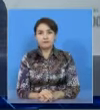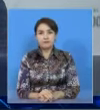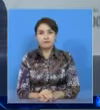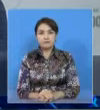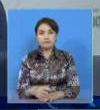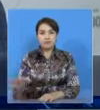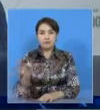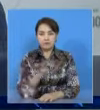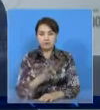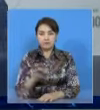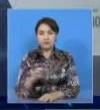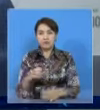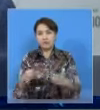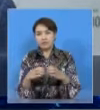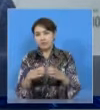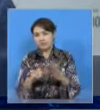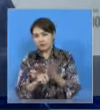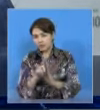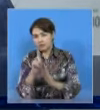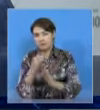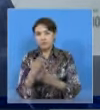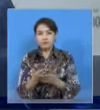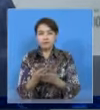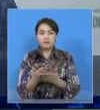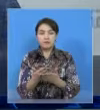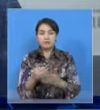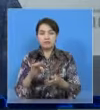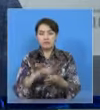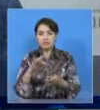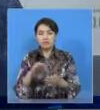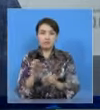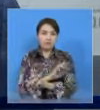осы облыстық департаментке шығарылып, және де біздің центр